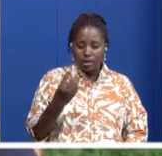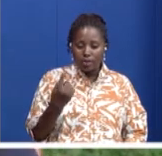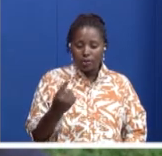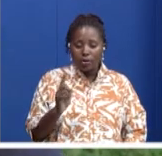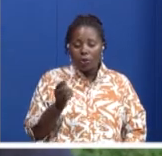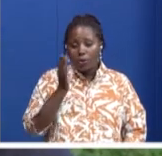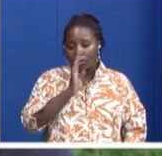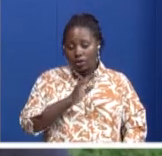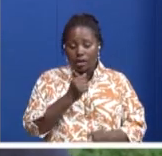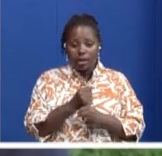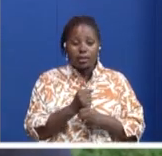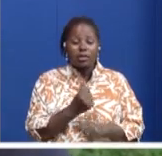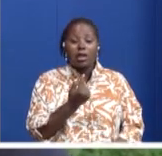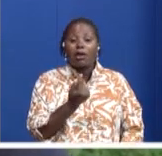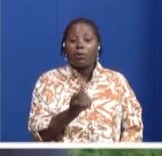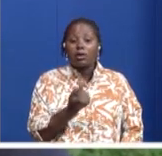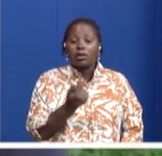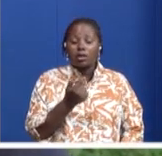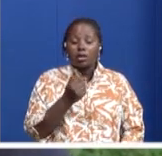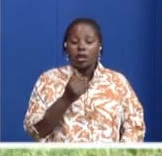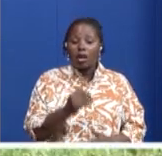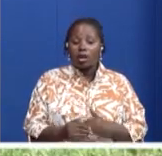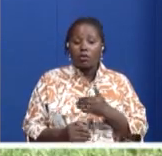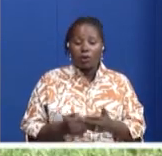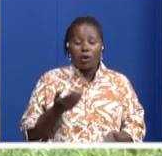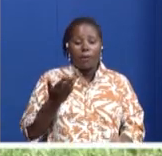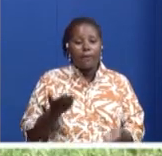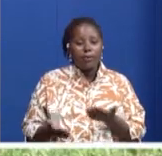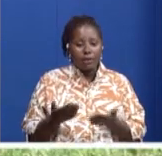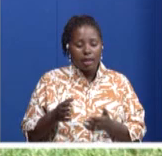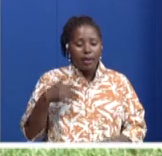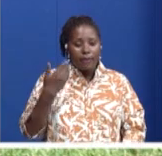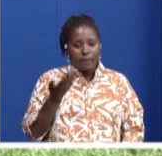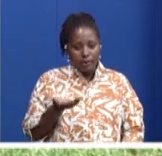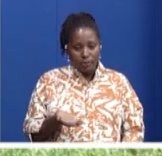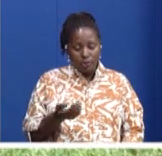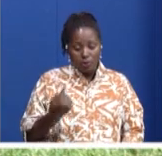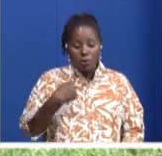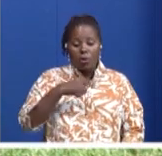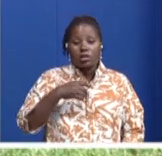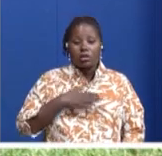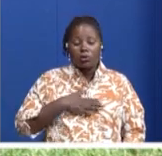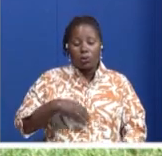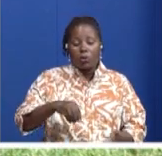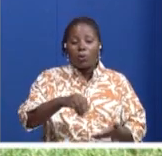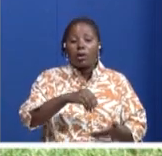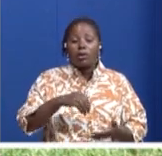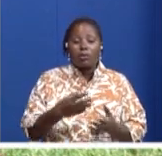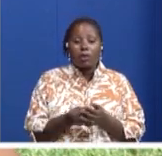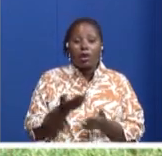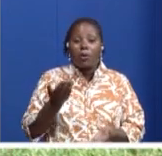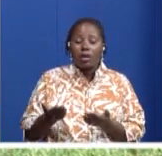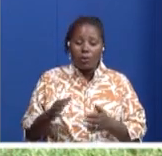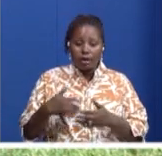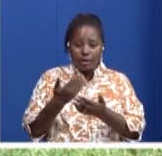ky ya kwanza ambo ni hatu ya upi na baada ya hapo sasa wetu wa ardhi pamoja naimi